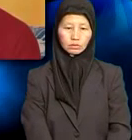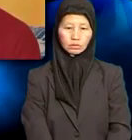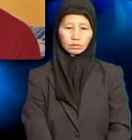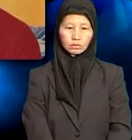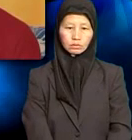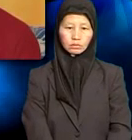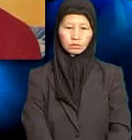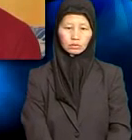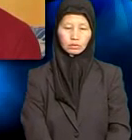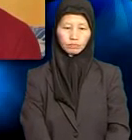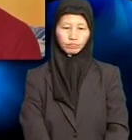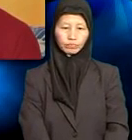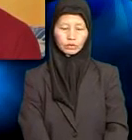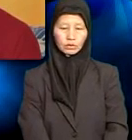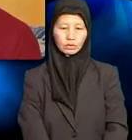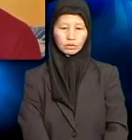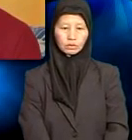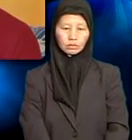minal muslimin.